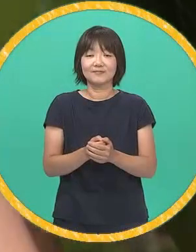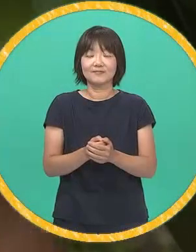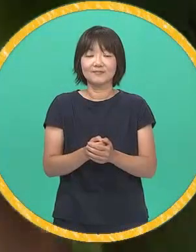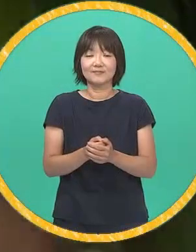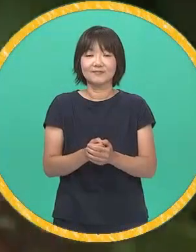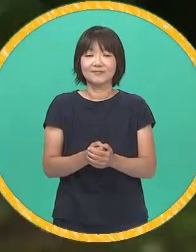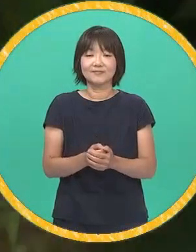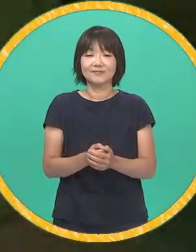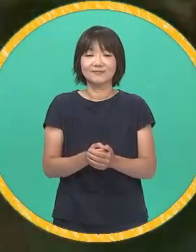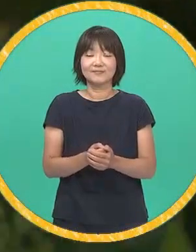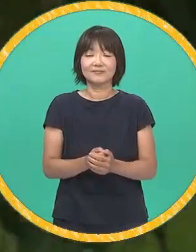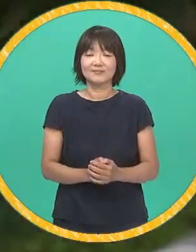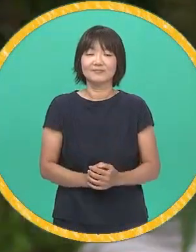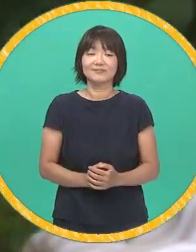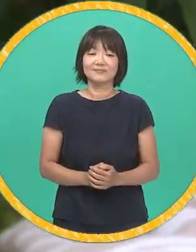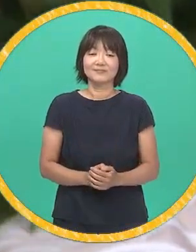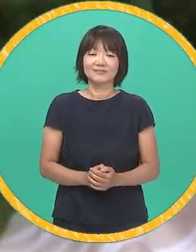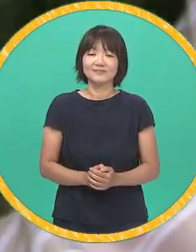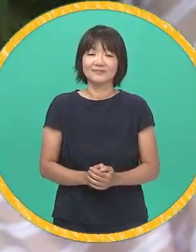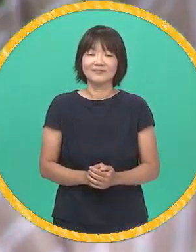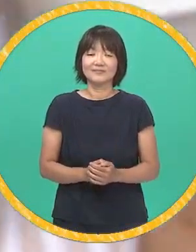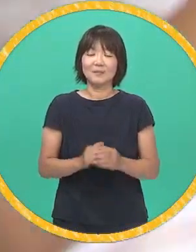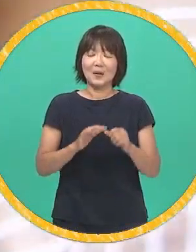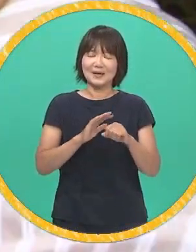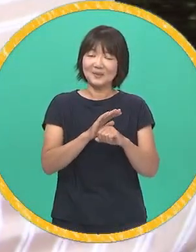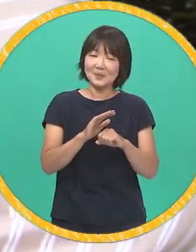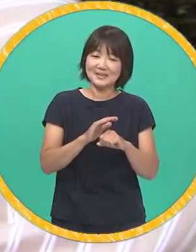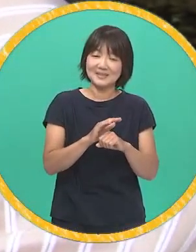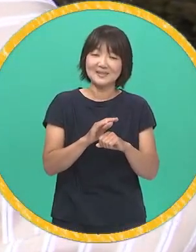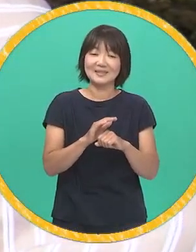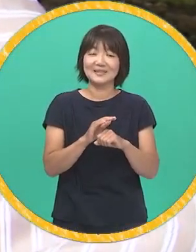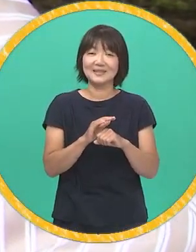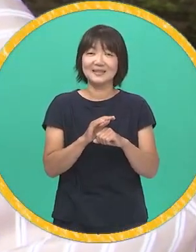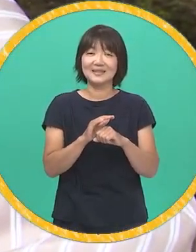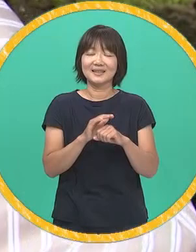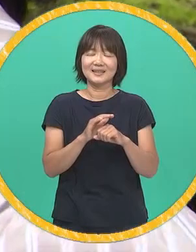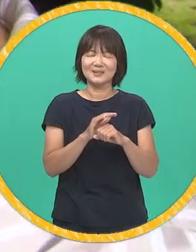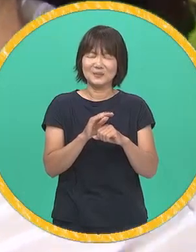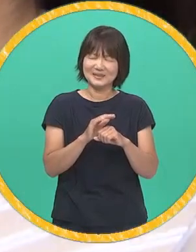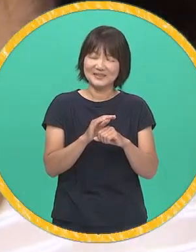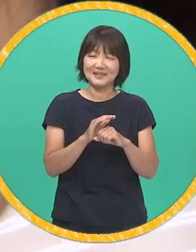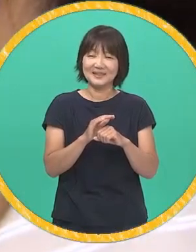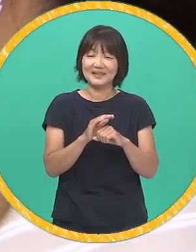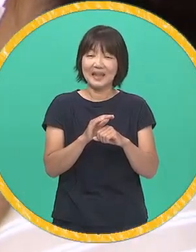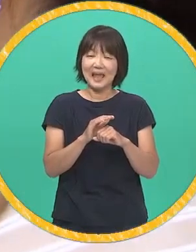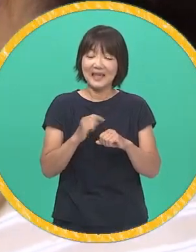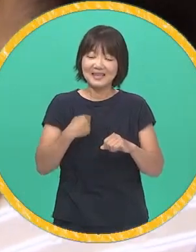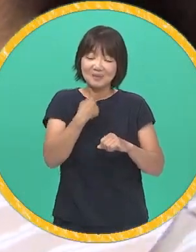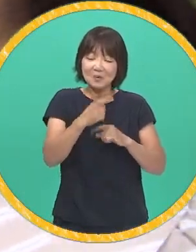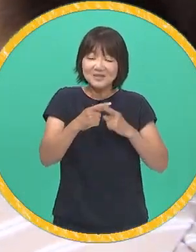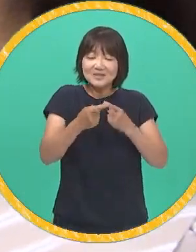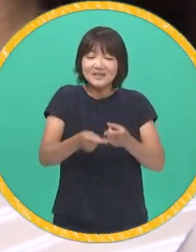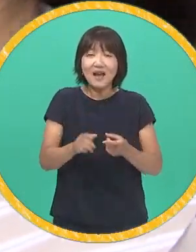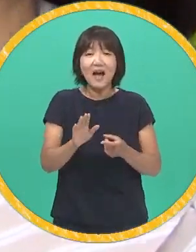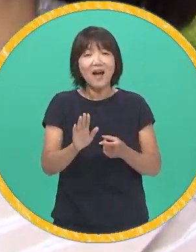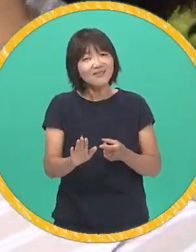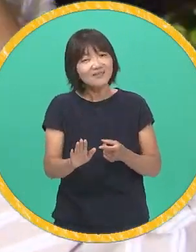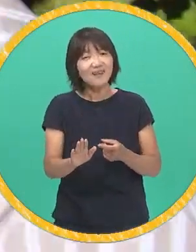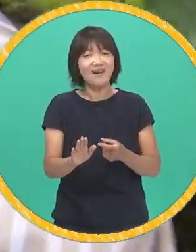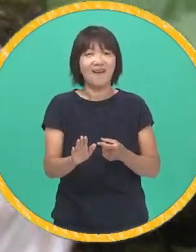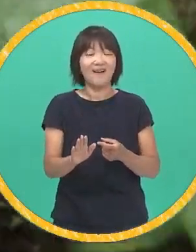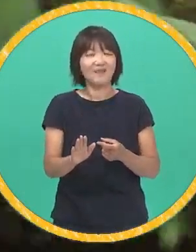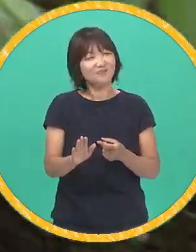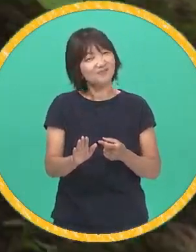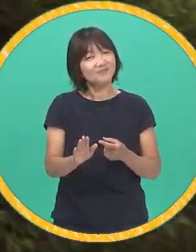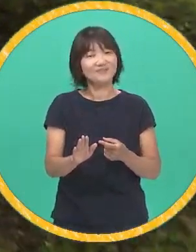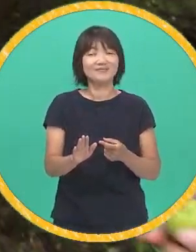はい愛しいねーじゃんよしでそんな思いで別名時も初めまして